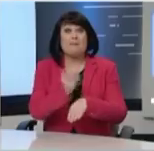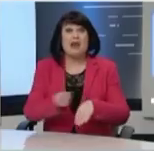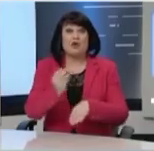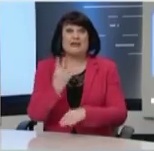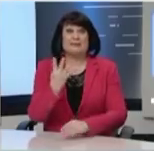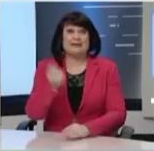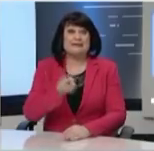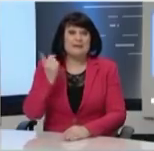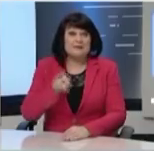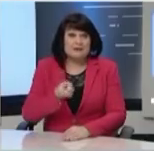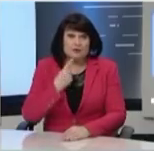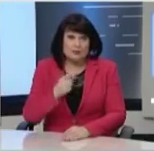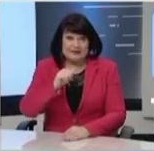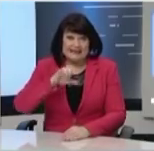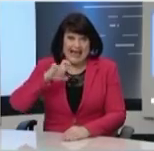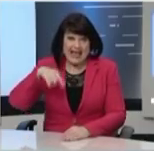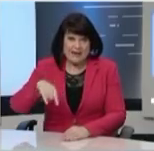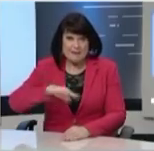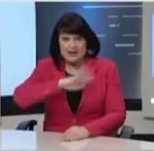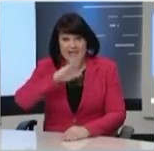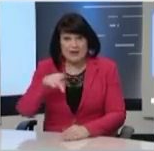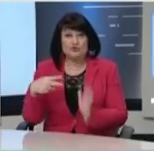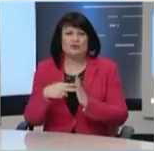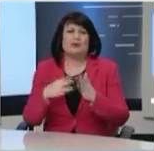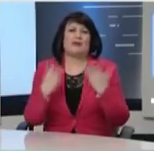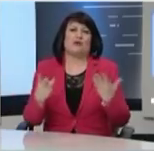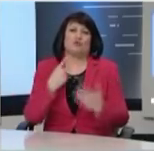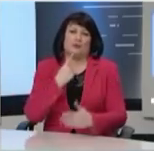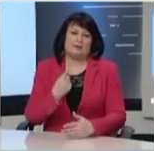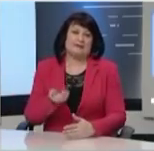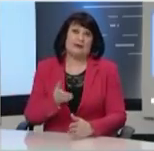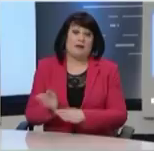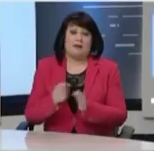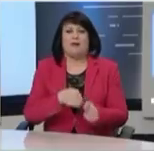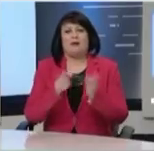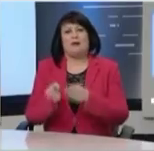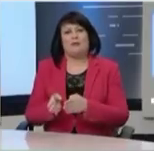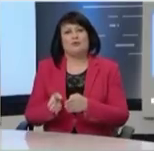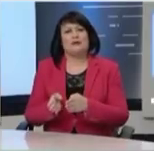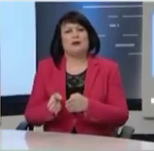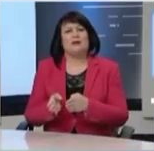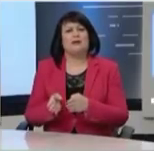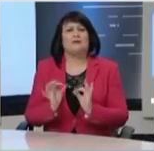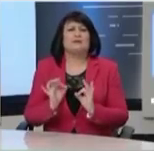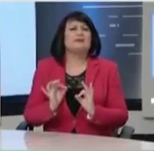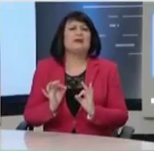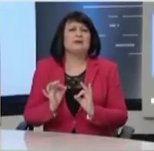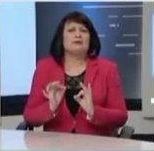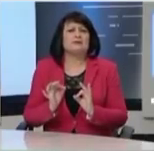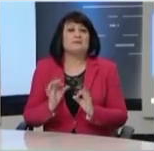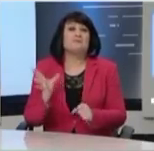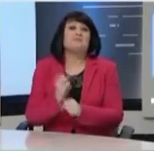ύψους 4,5% του ΑΕΠ ως το 2018 και από την άλλη, ως φυσικό επακόλουθο,